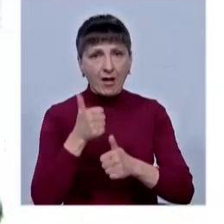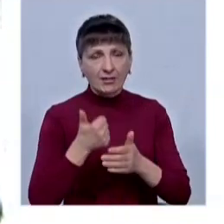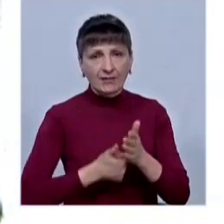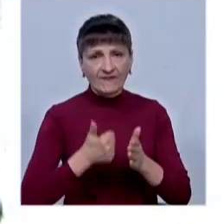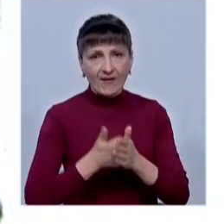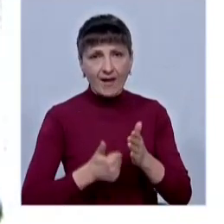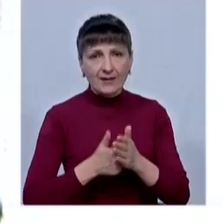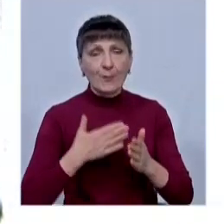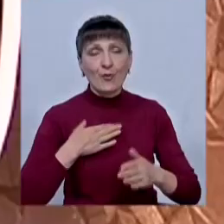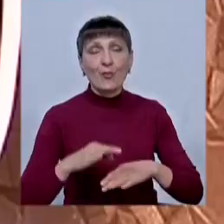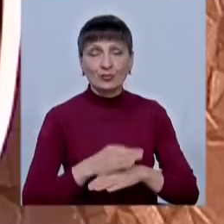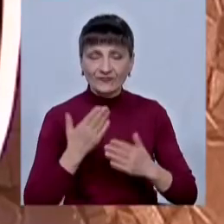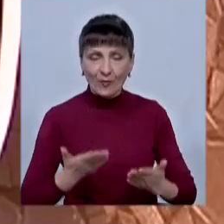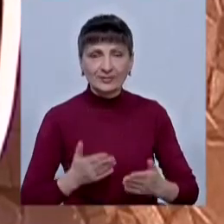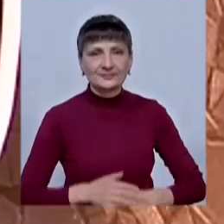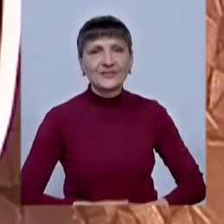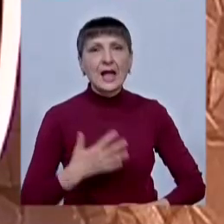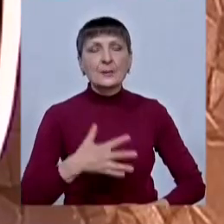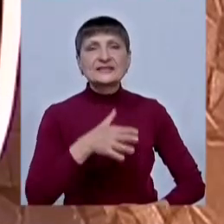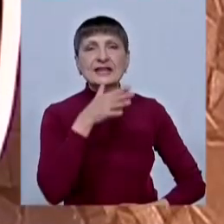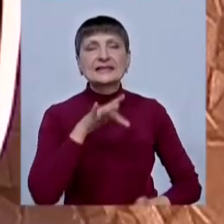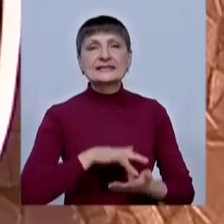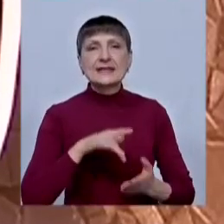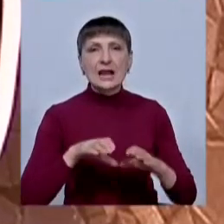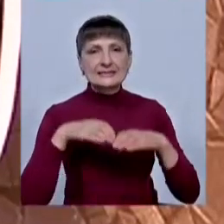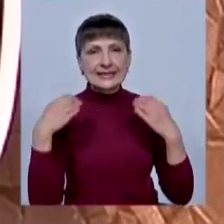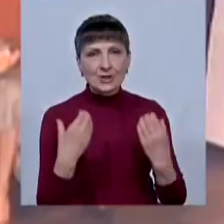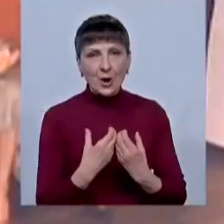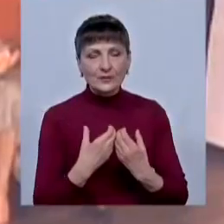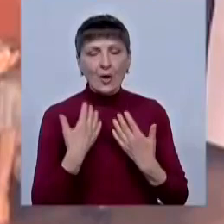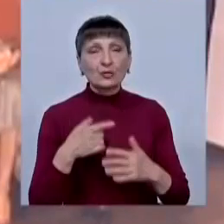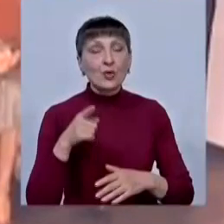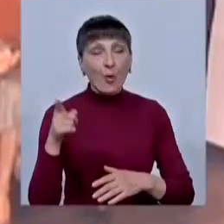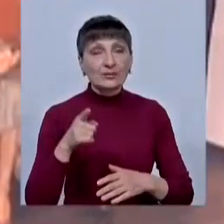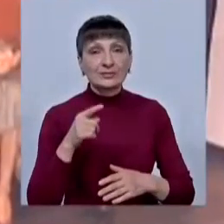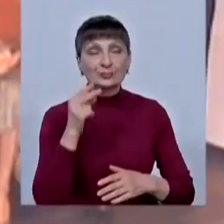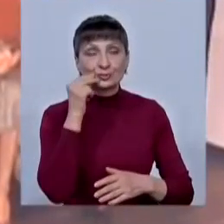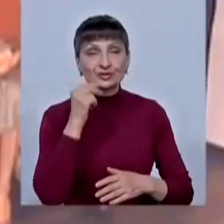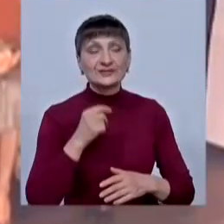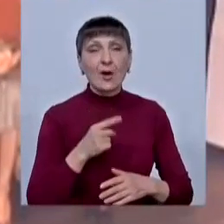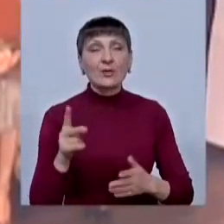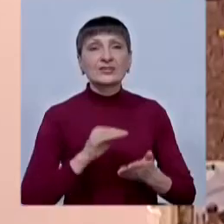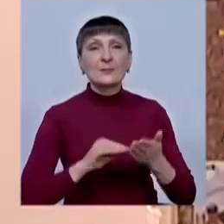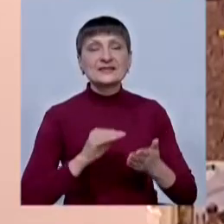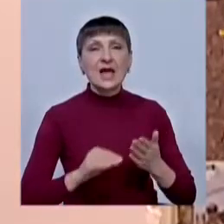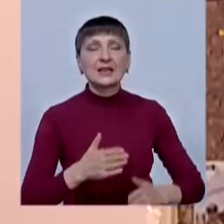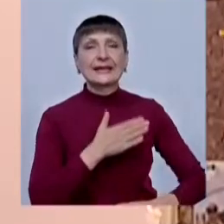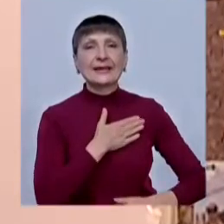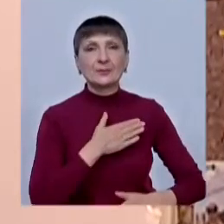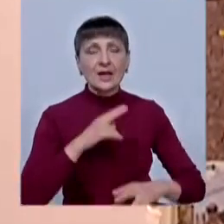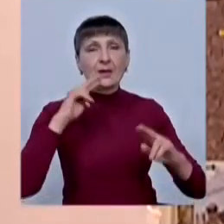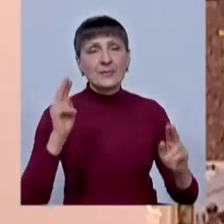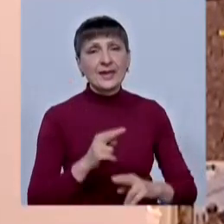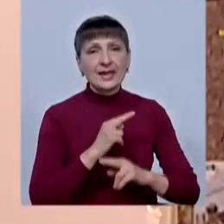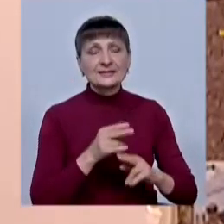описала своего мужа к пятидесятилетию центрального стадиона живая легенда беркут мажитович написал гимн исполнил его и